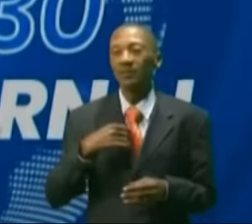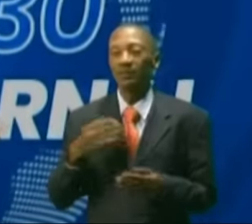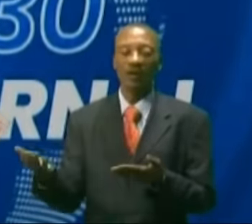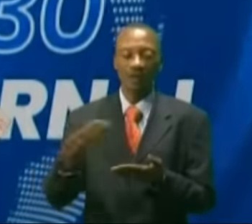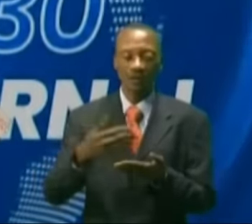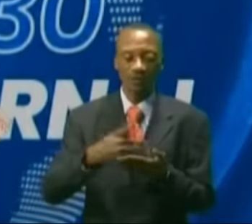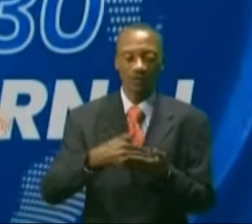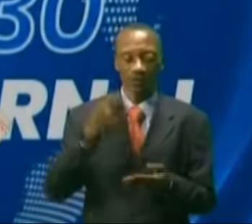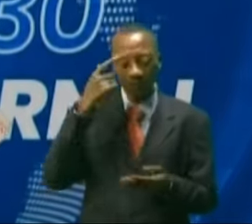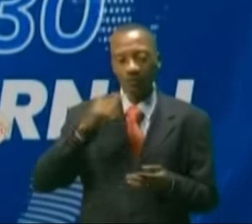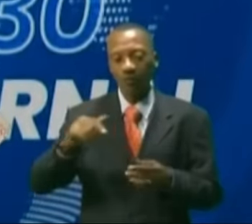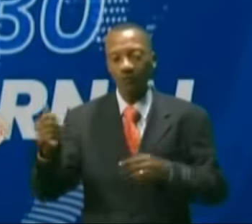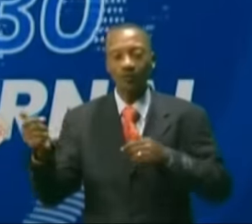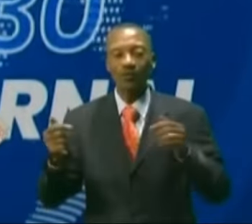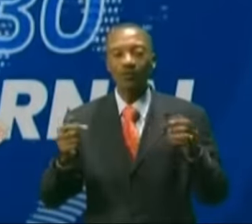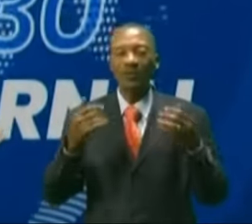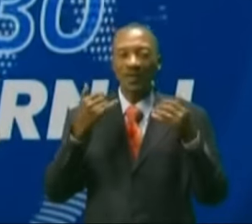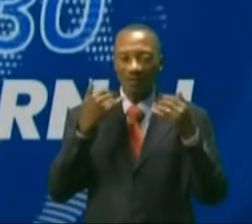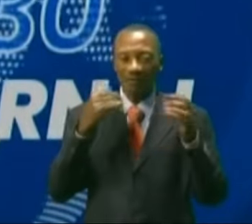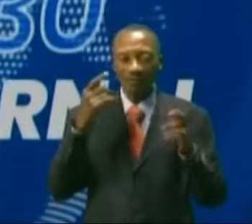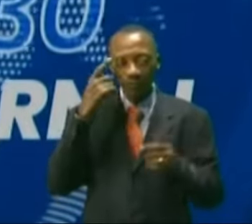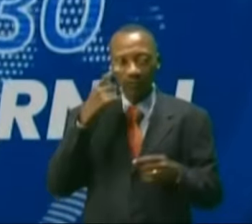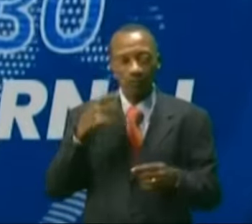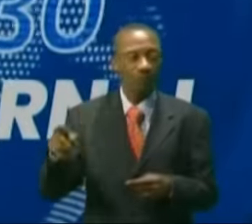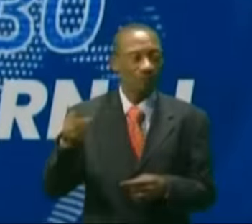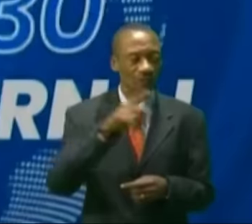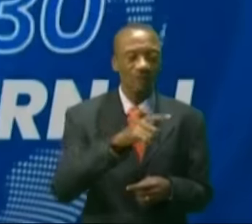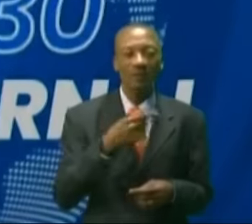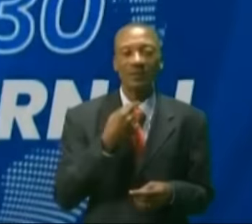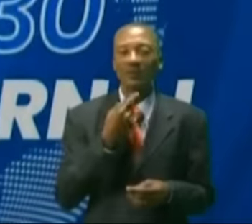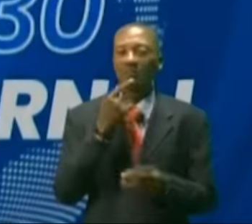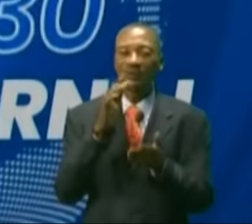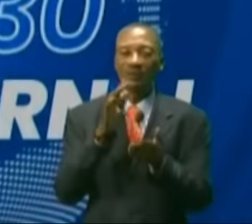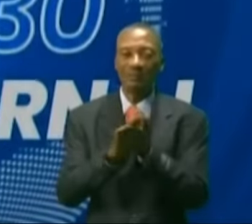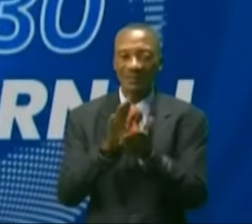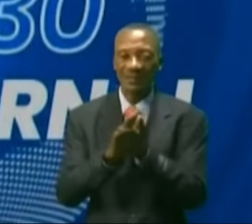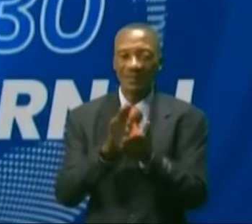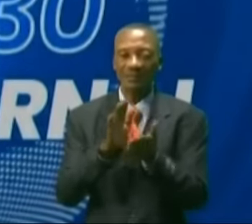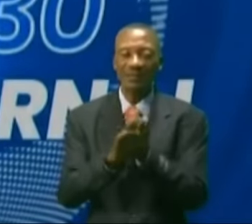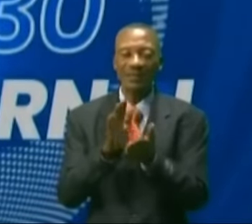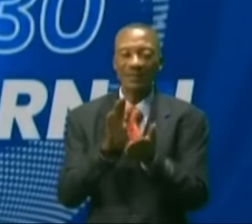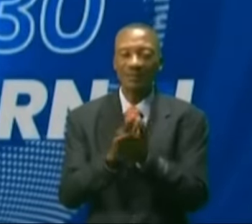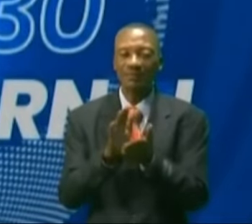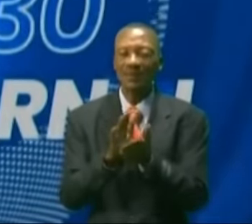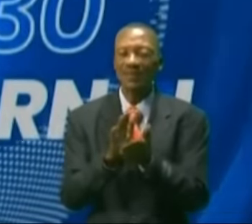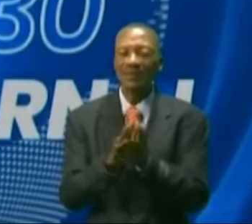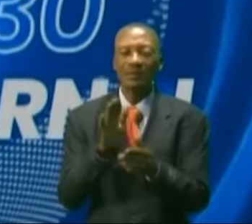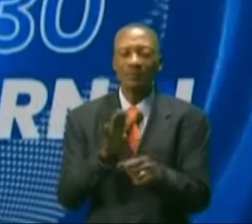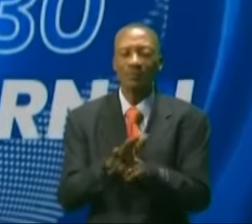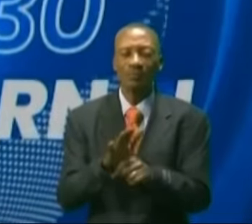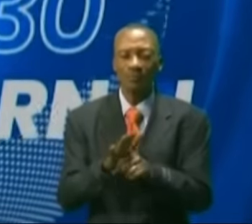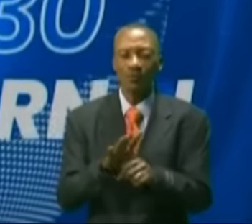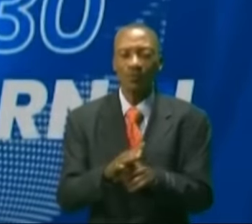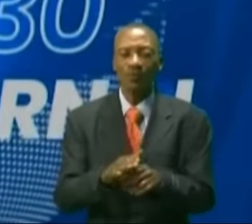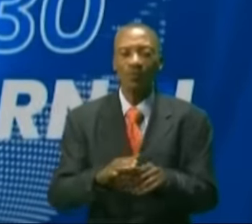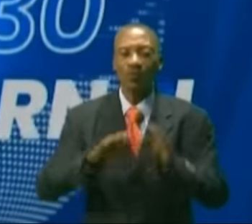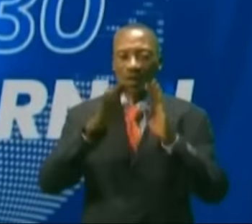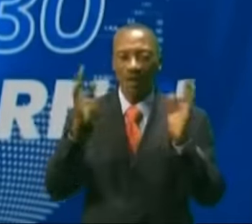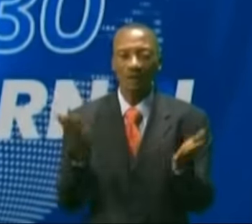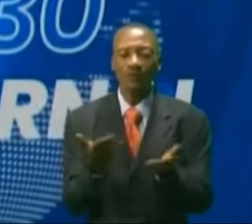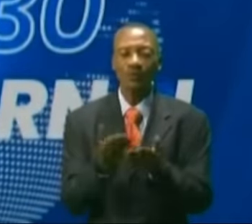Ngoma et Rebecca Kikumale ont assuré la partie technique. Fanny Malonga a concouru à sa